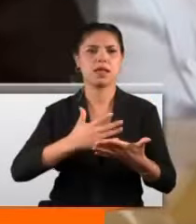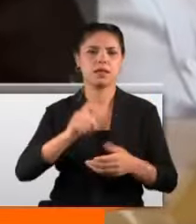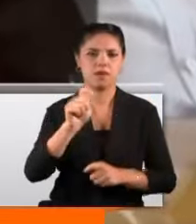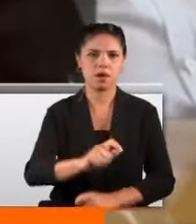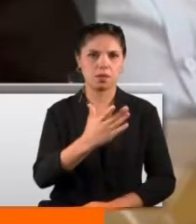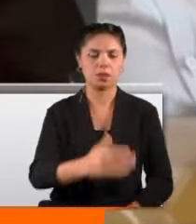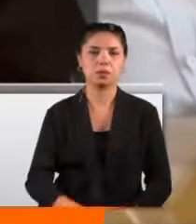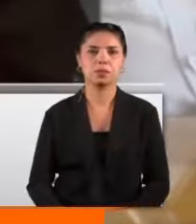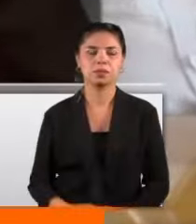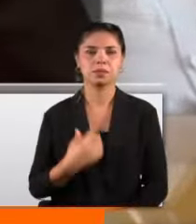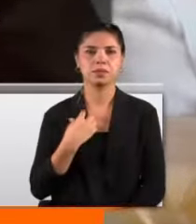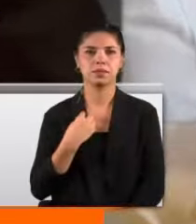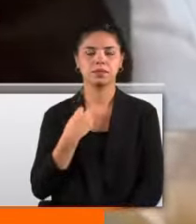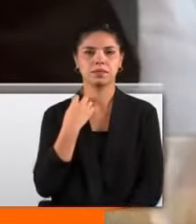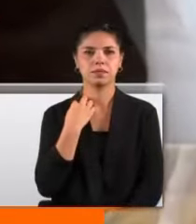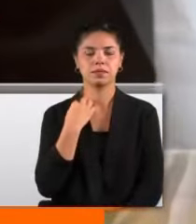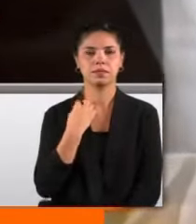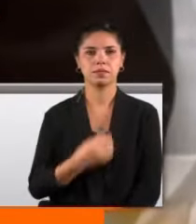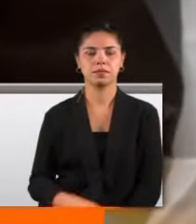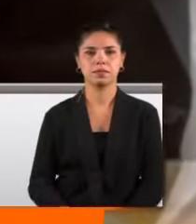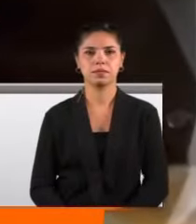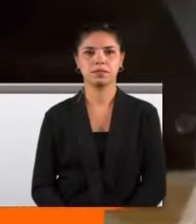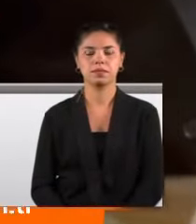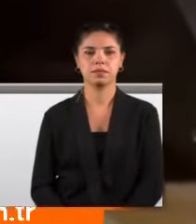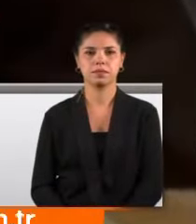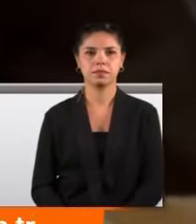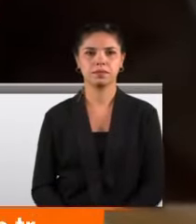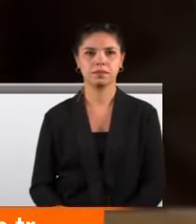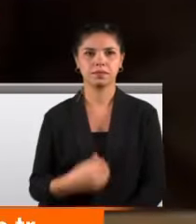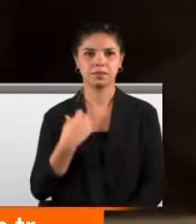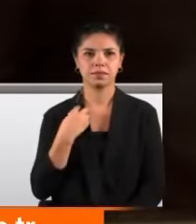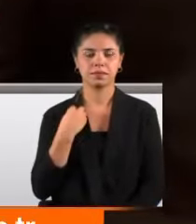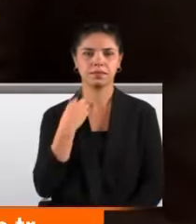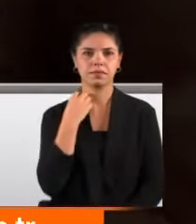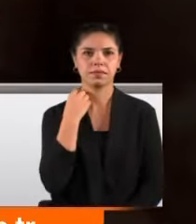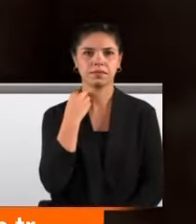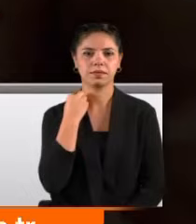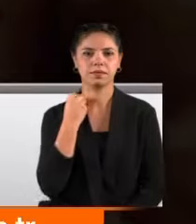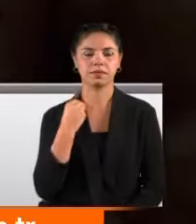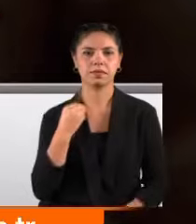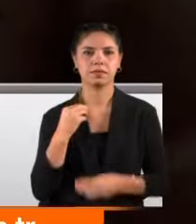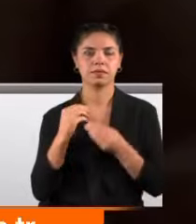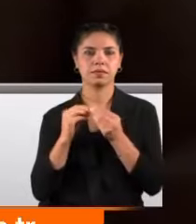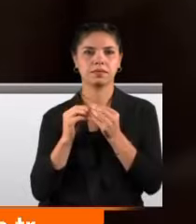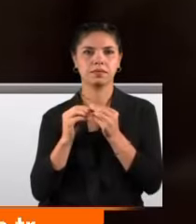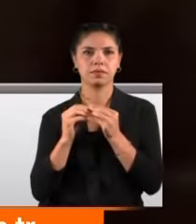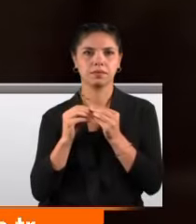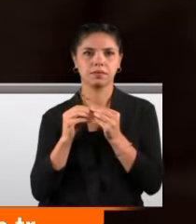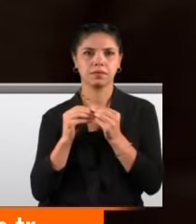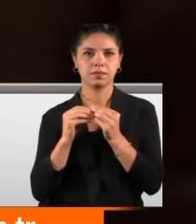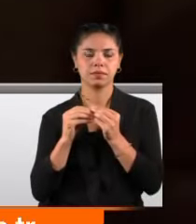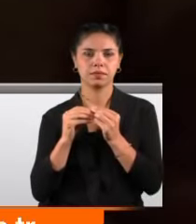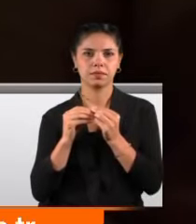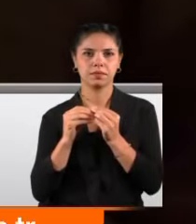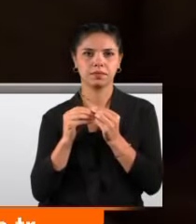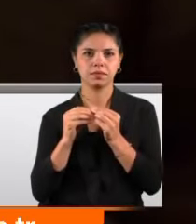Seçimden sonra süreç içerisinde bayrağımıza, Atatürk posterine ve Cumhurbaşkanımızın posterine yapılmak istenen müdahaleleri kabul